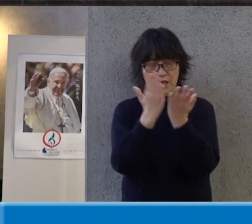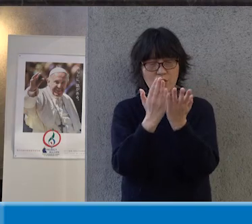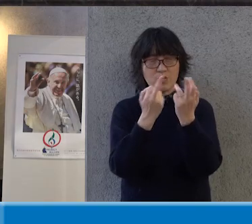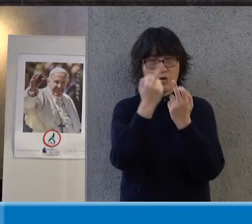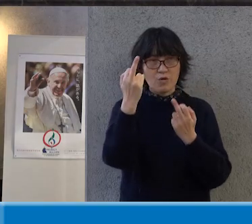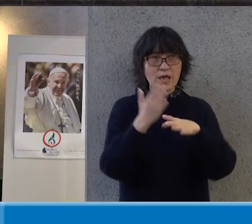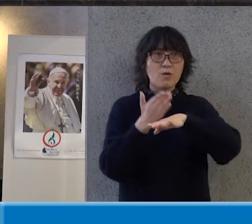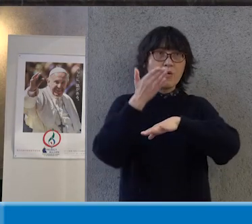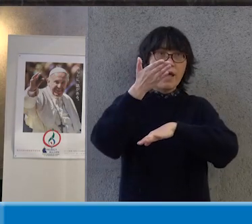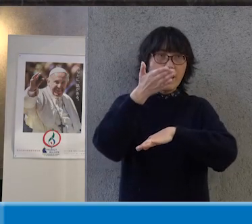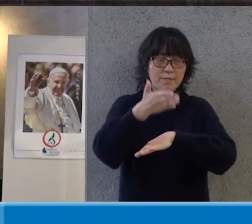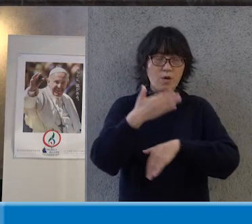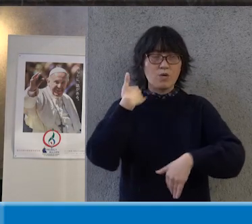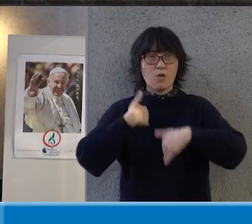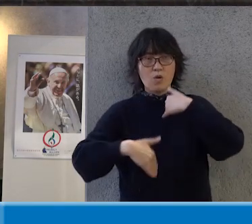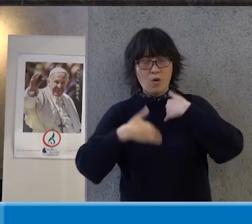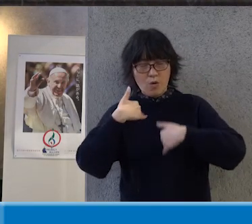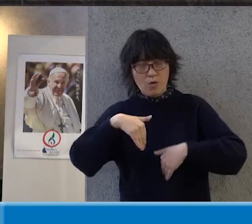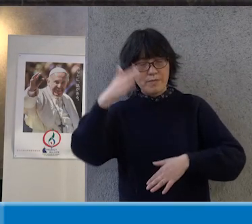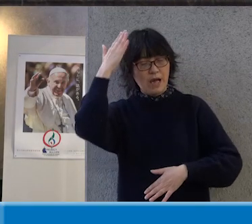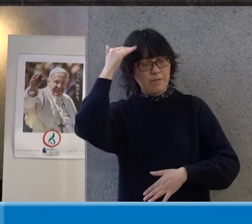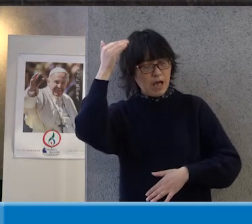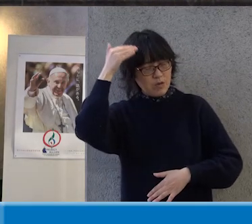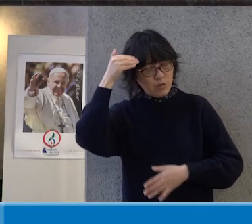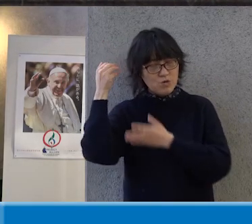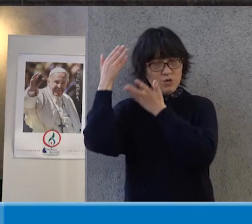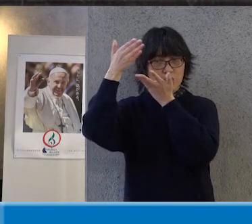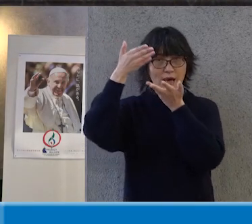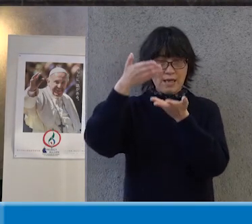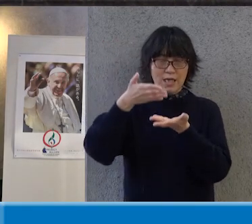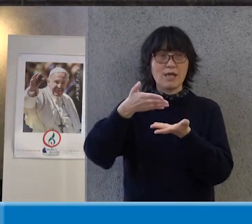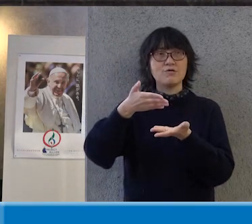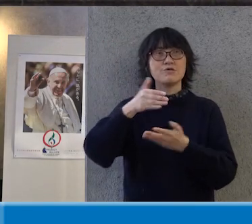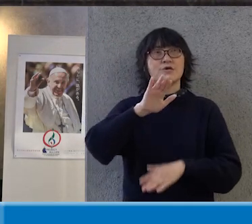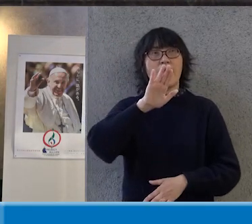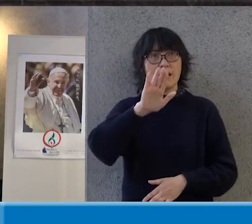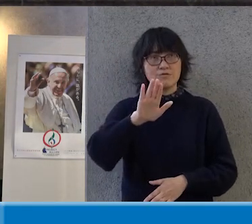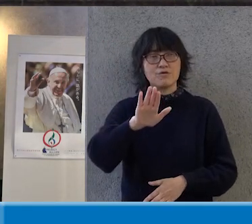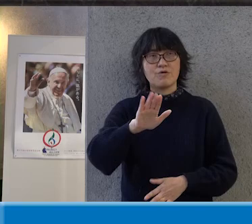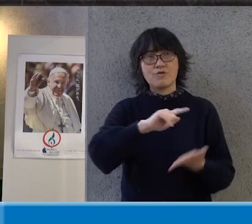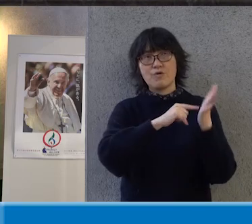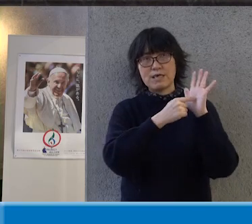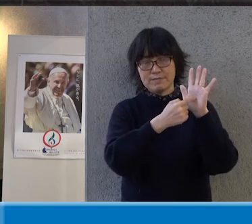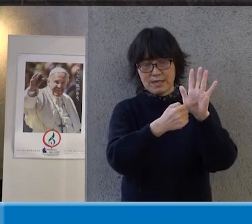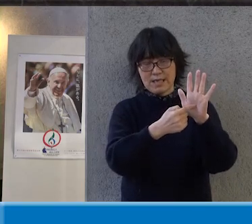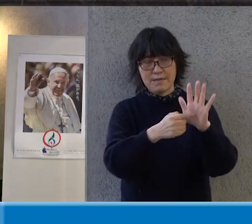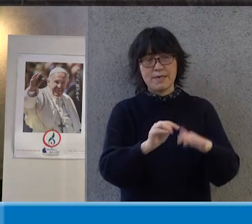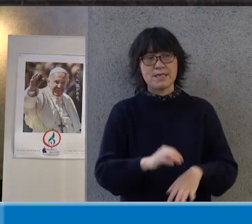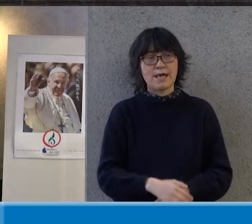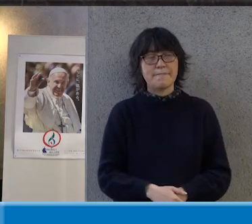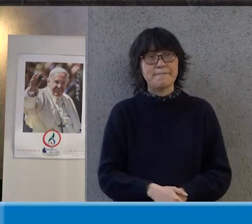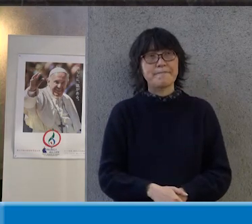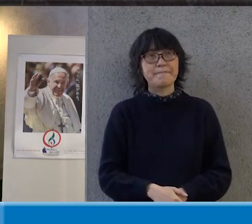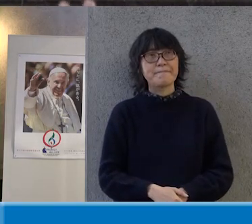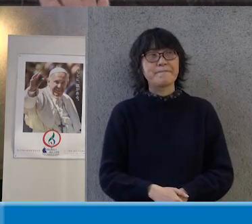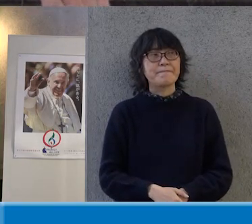えて喜びの油を注がれている方であることが示されました。